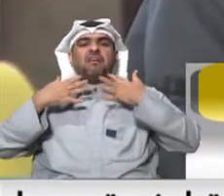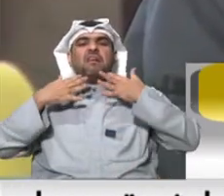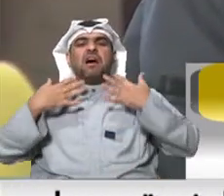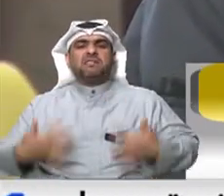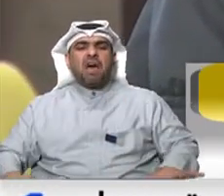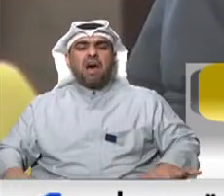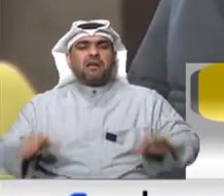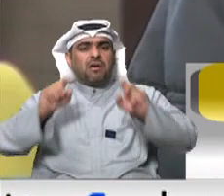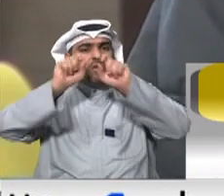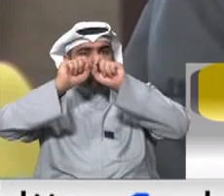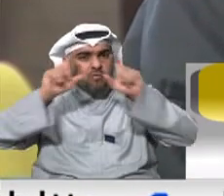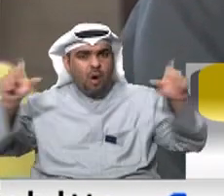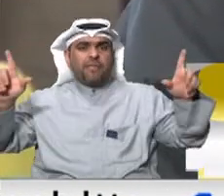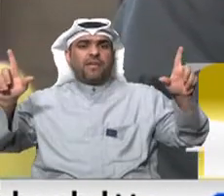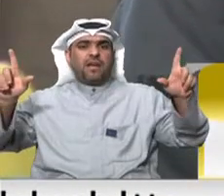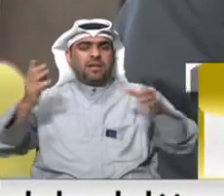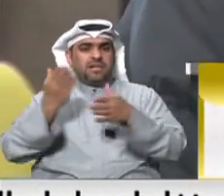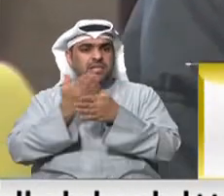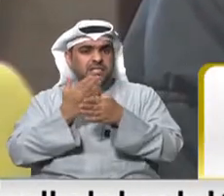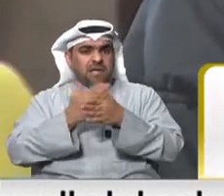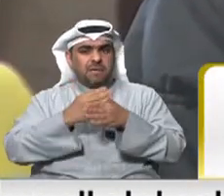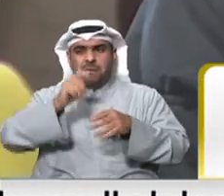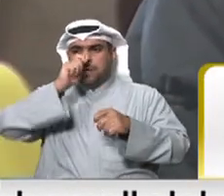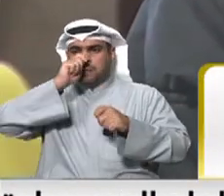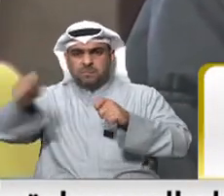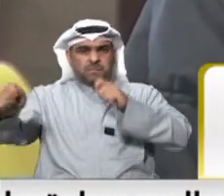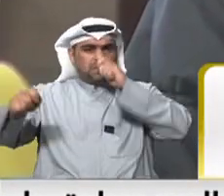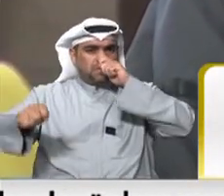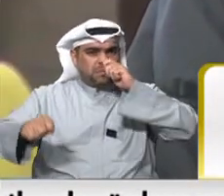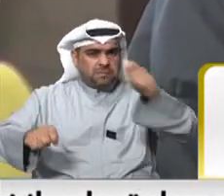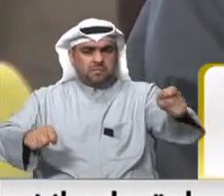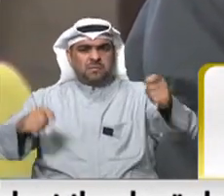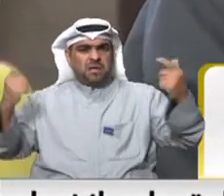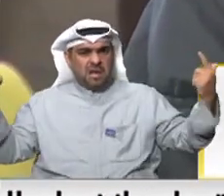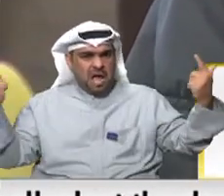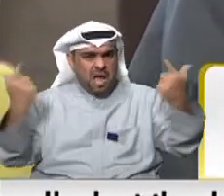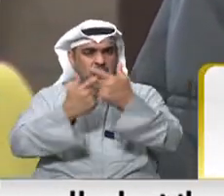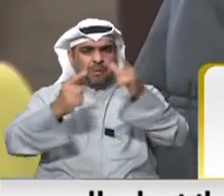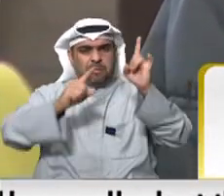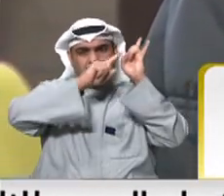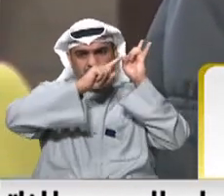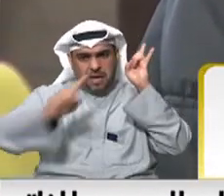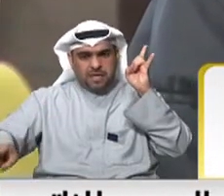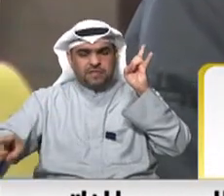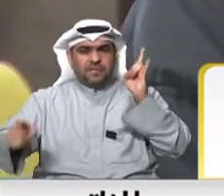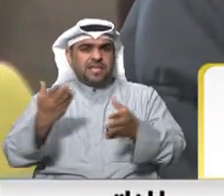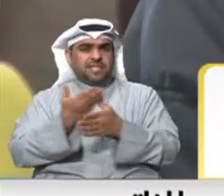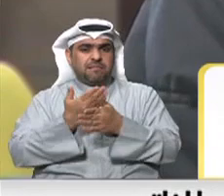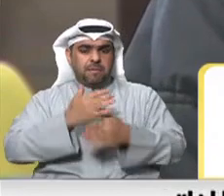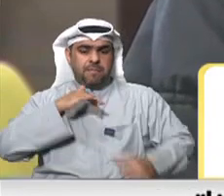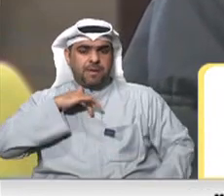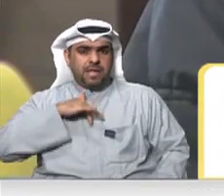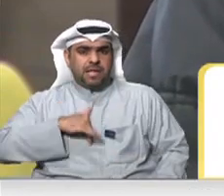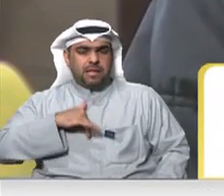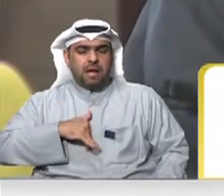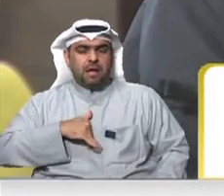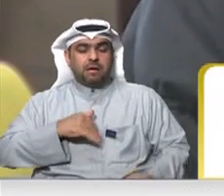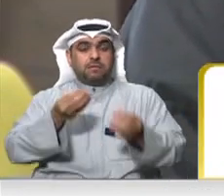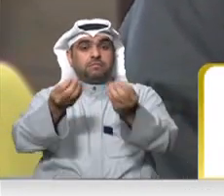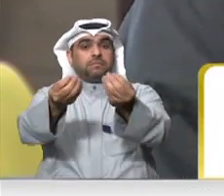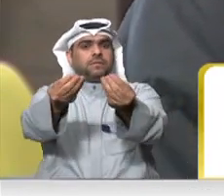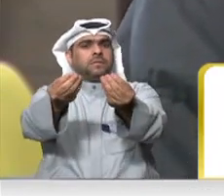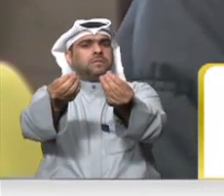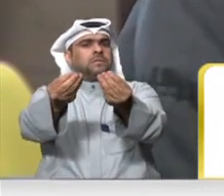حرب شاملة على الشعب الفلسطيني هي تنطلق من نزعة انتقام بكل ما تحمل كلمة من معنى، وهذا ظاهر